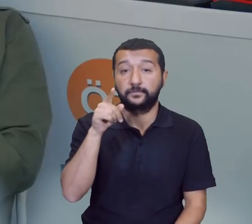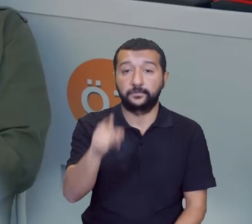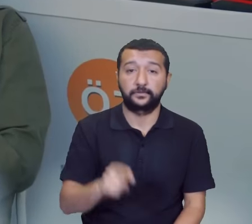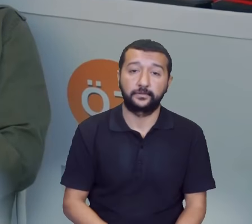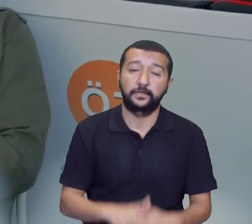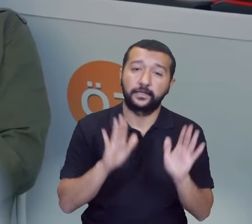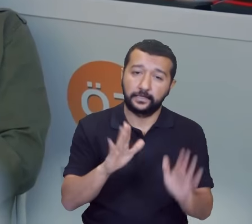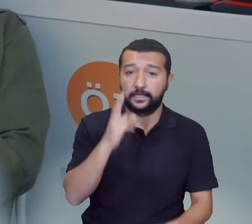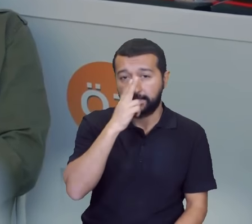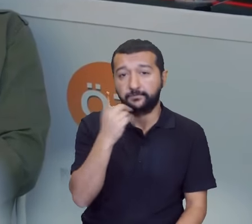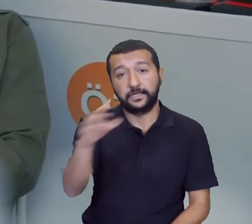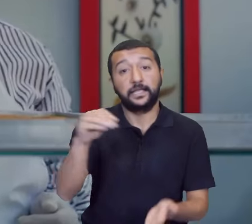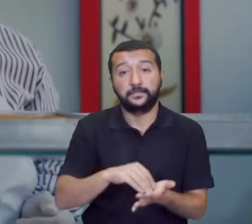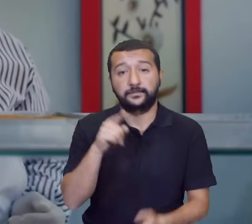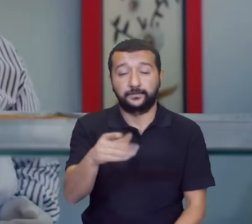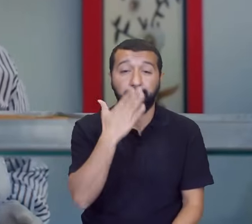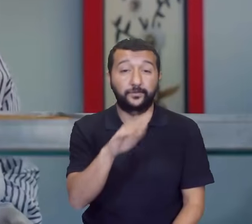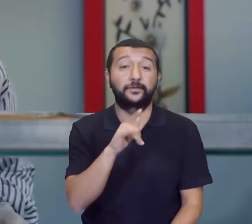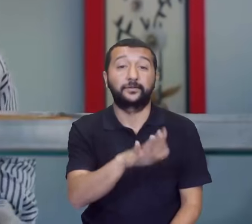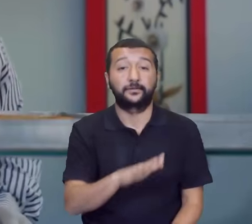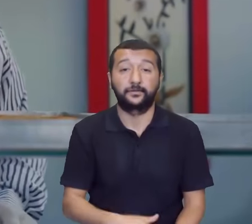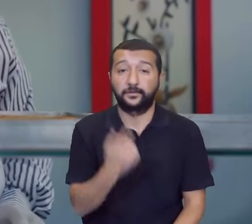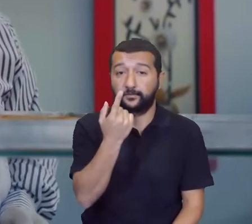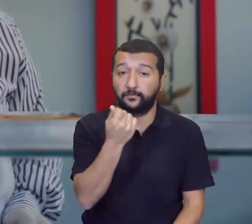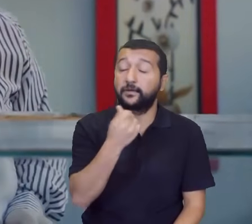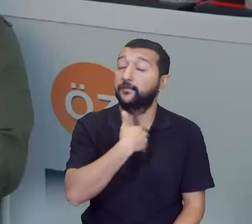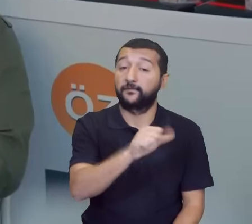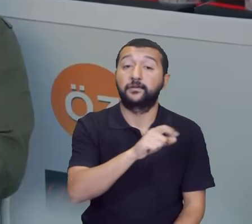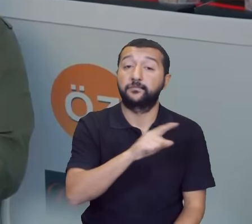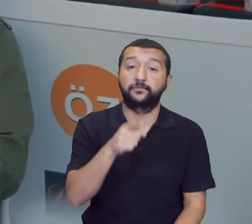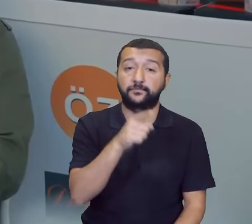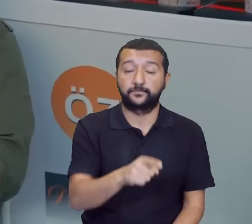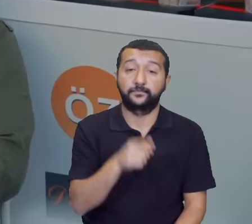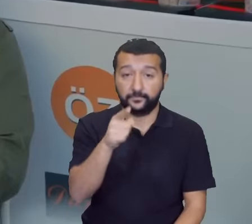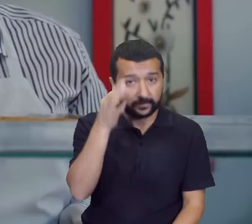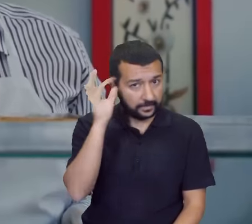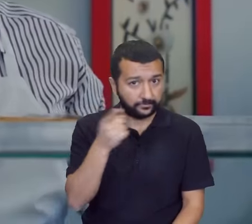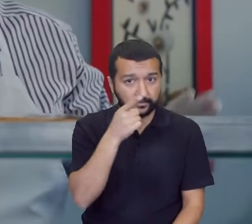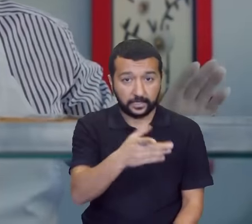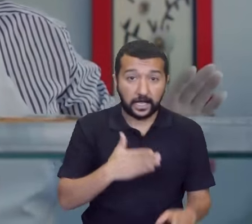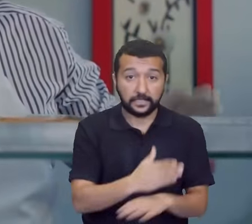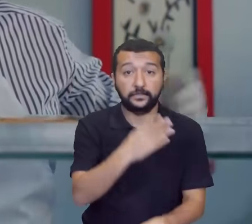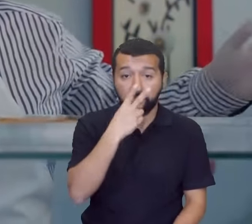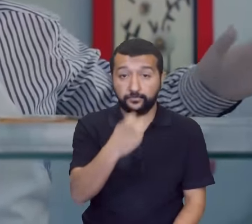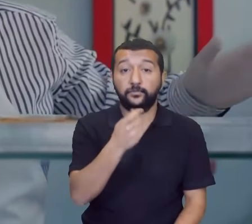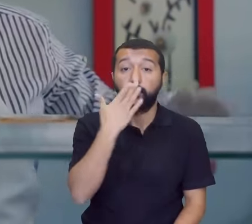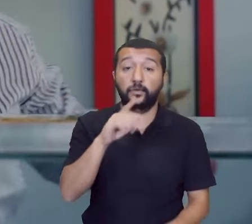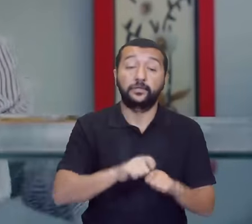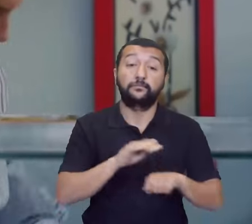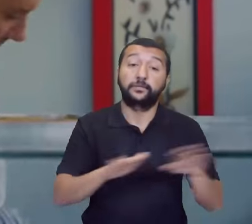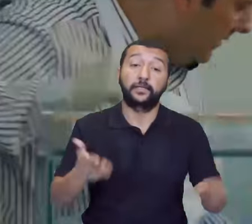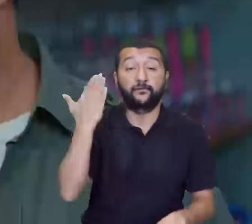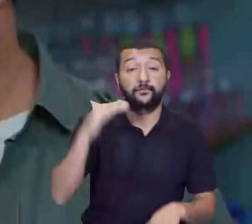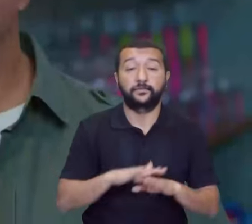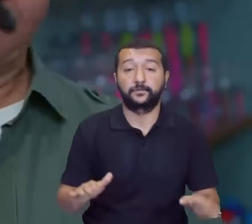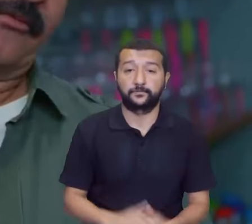be. Adetten bir şeyler alırız senden. Yok ya. Bir kuruş vermem, bir kuruş. Sen deli misin be? Artık çarpılmak yok sana. Bitti o işler. Eskide